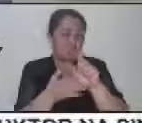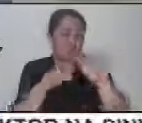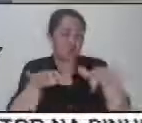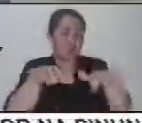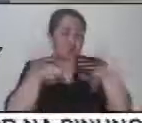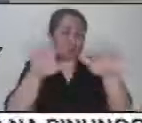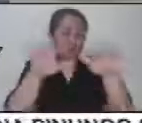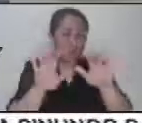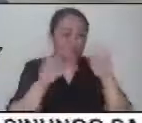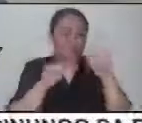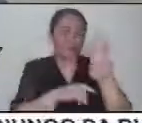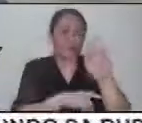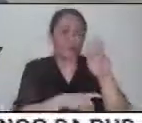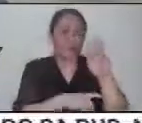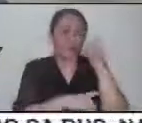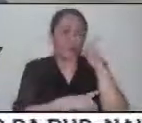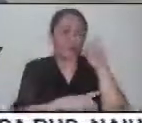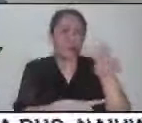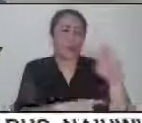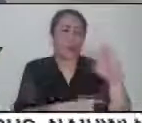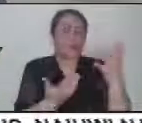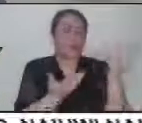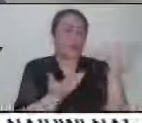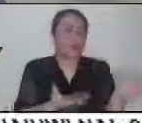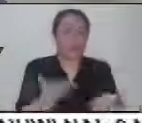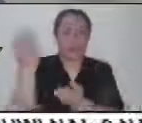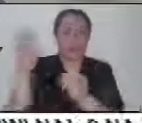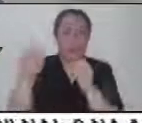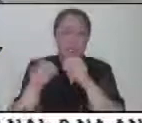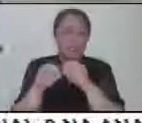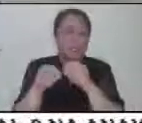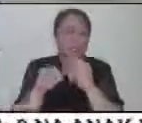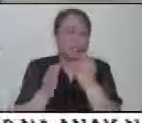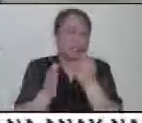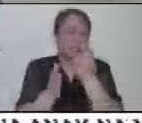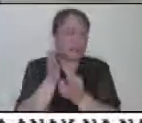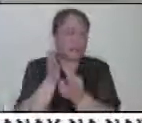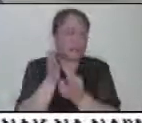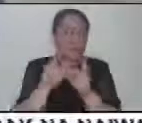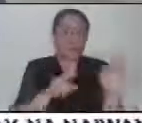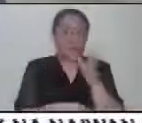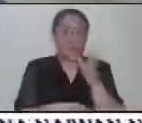yung am, lagyan ng konting gatas na